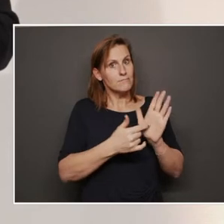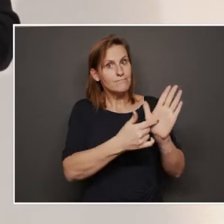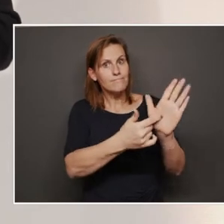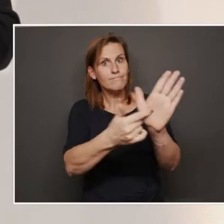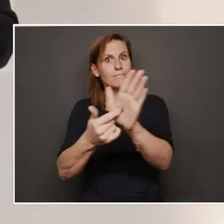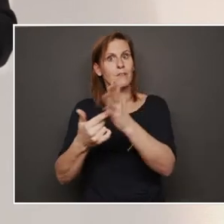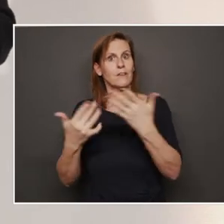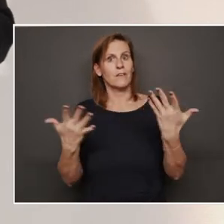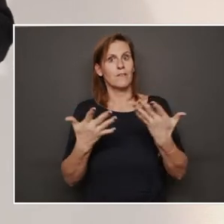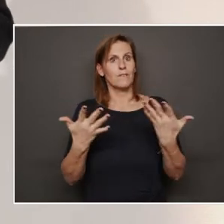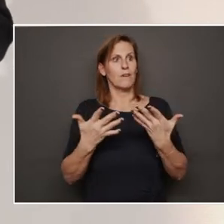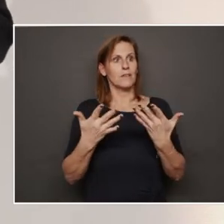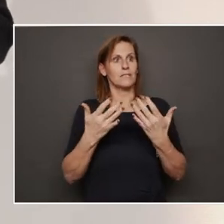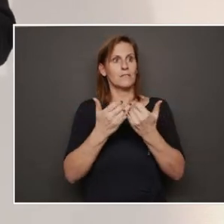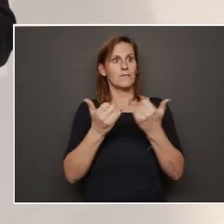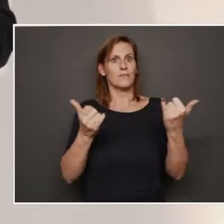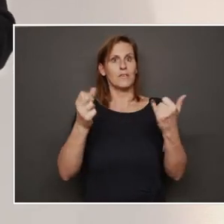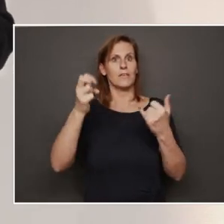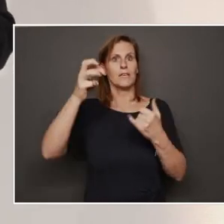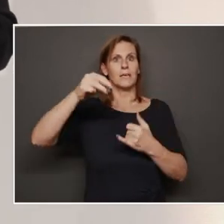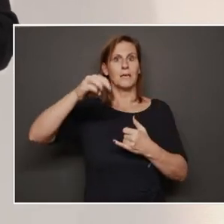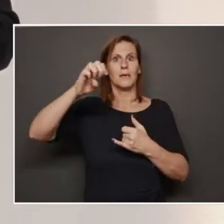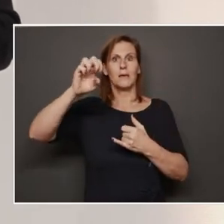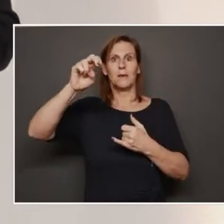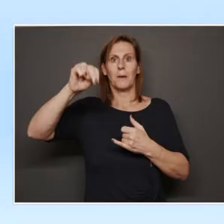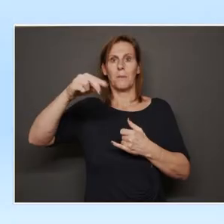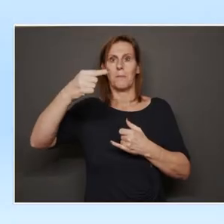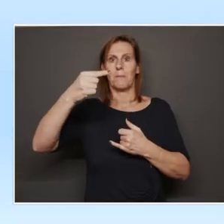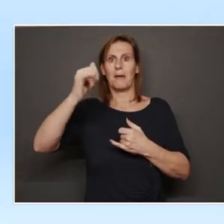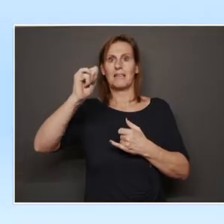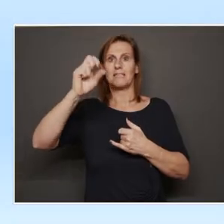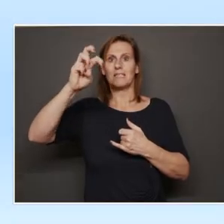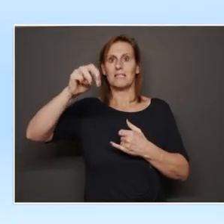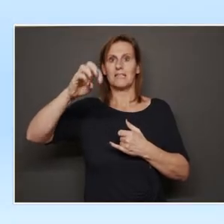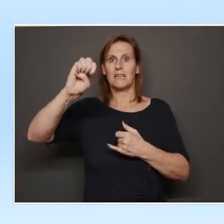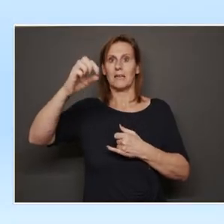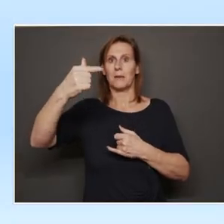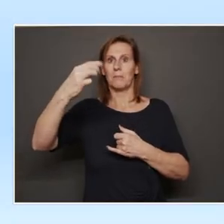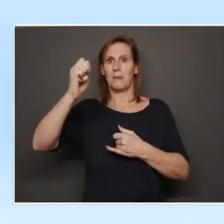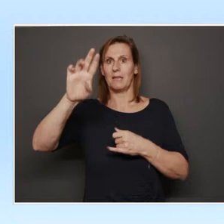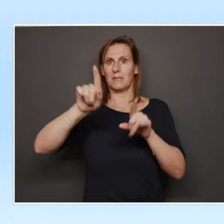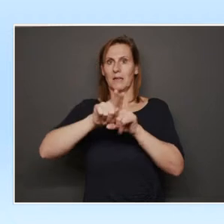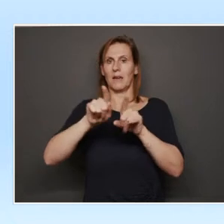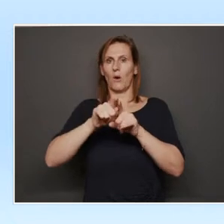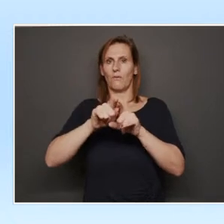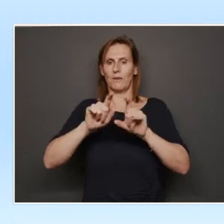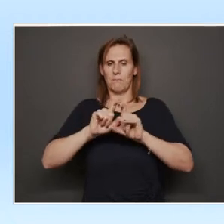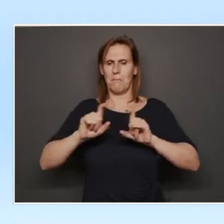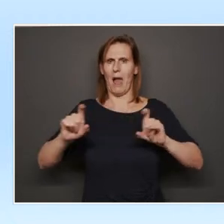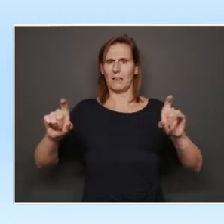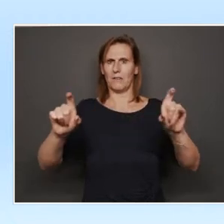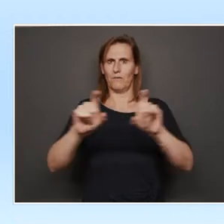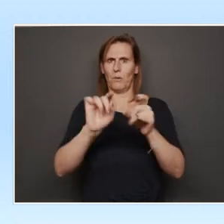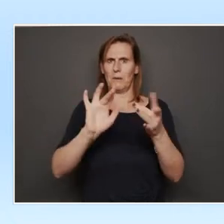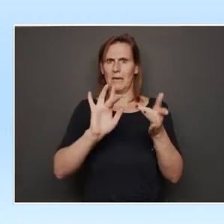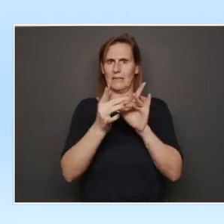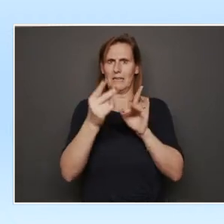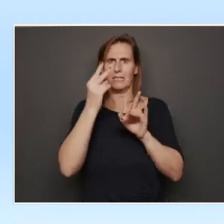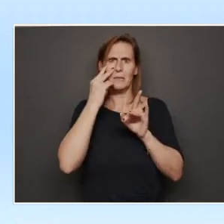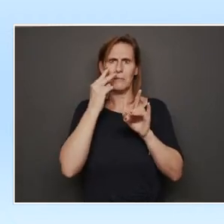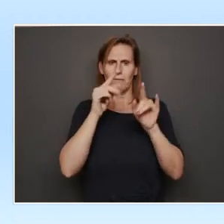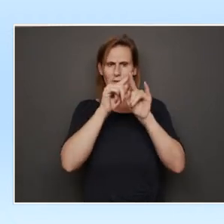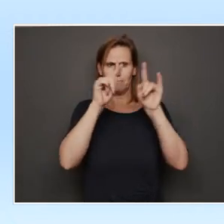das Mentimeter vorstellen. Das ist eine Internetplattform. Sie sehen jetzt